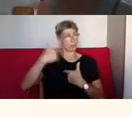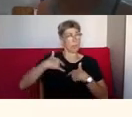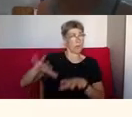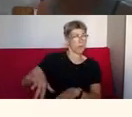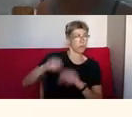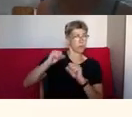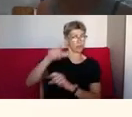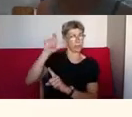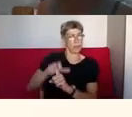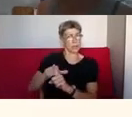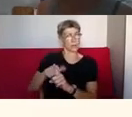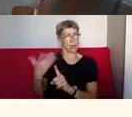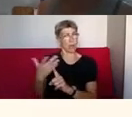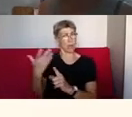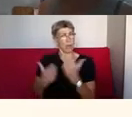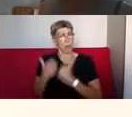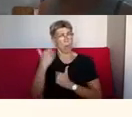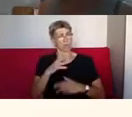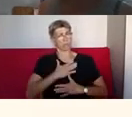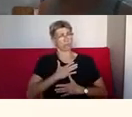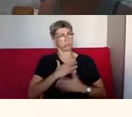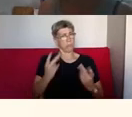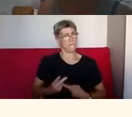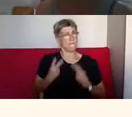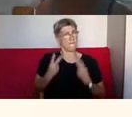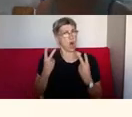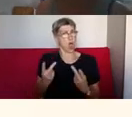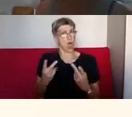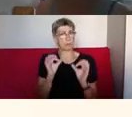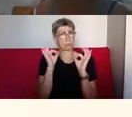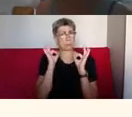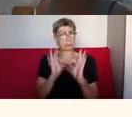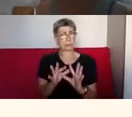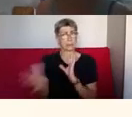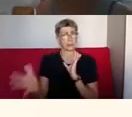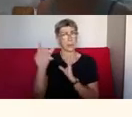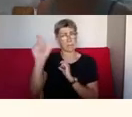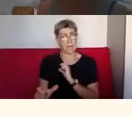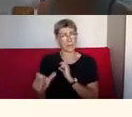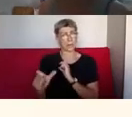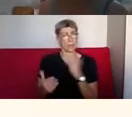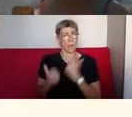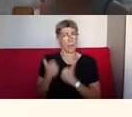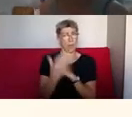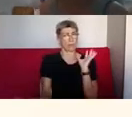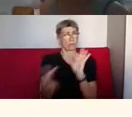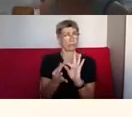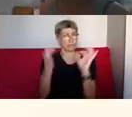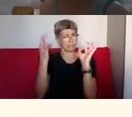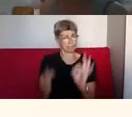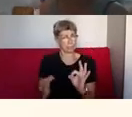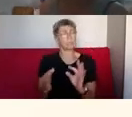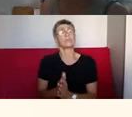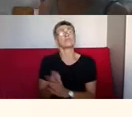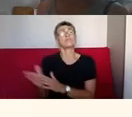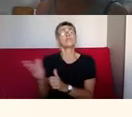les valeurs qu'ils choisissent, correspondent bien aux collaborateurs en situation de handicap qu'ils ont engagés. Et ensuite, on est